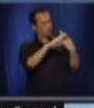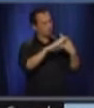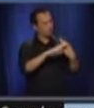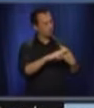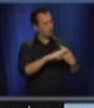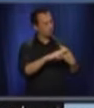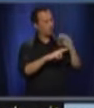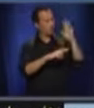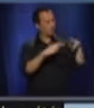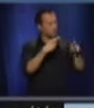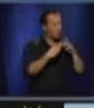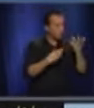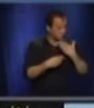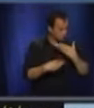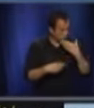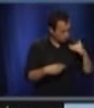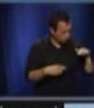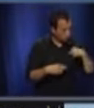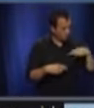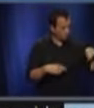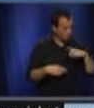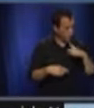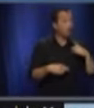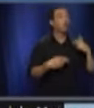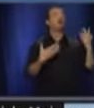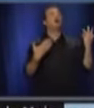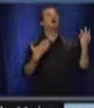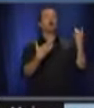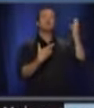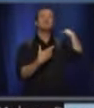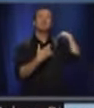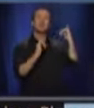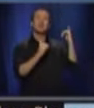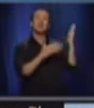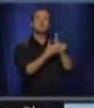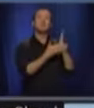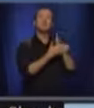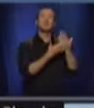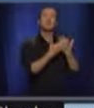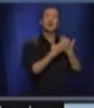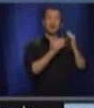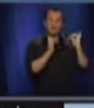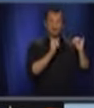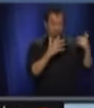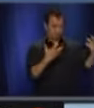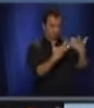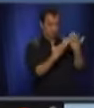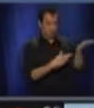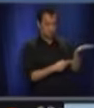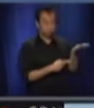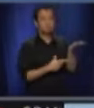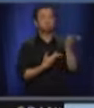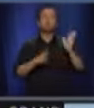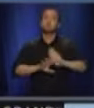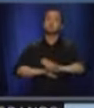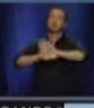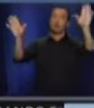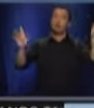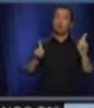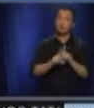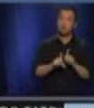ce questionnaire-là quand on a annoncé les écoles, mais il sert aussi très bien pour le dépistage, puis de pouvoir